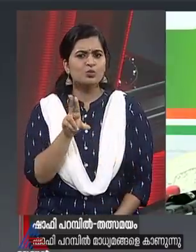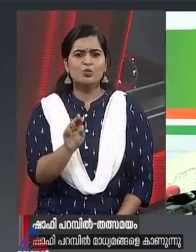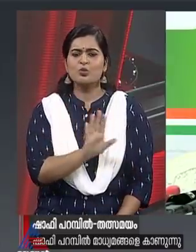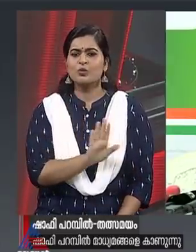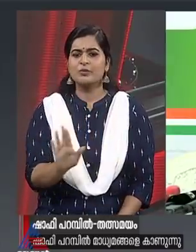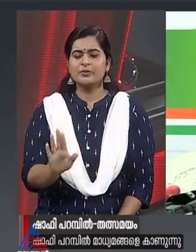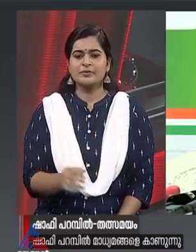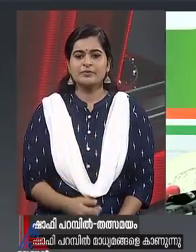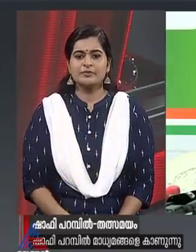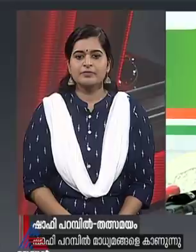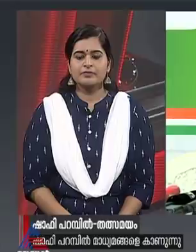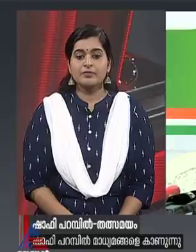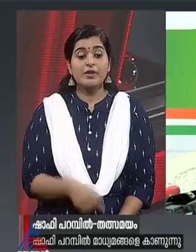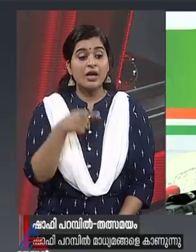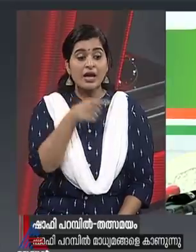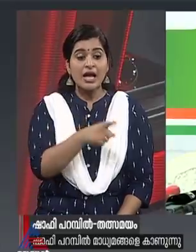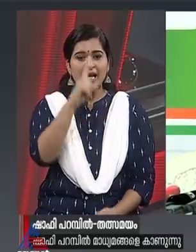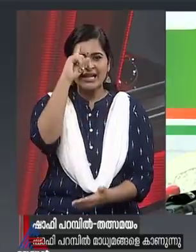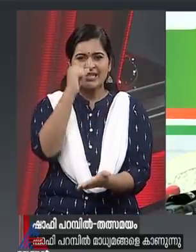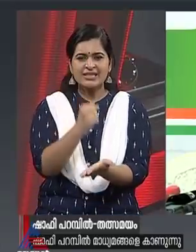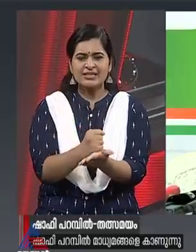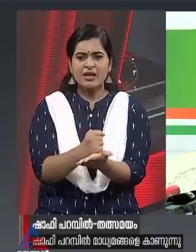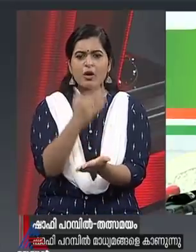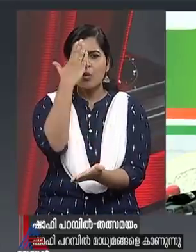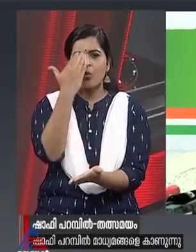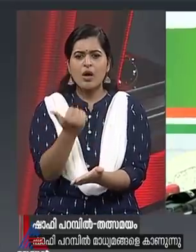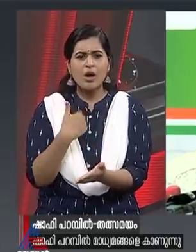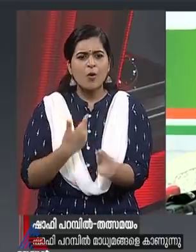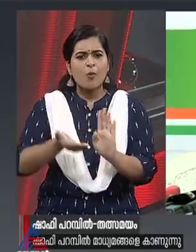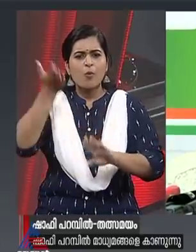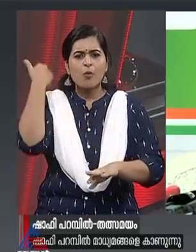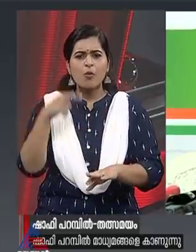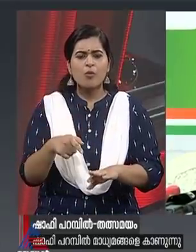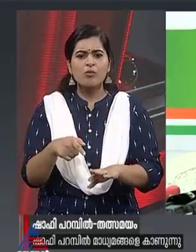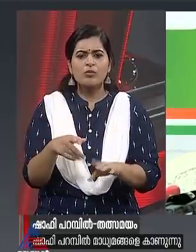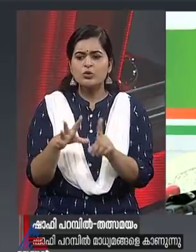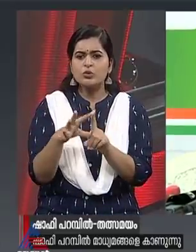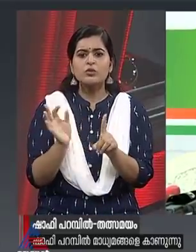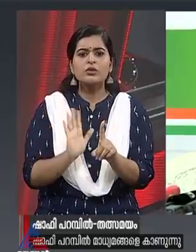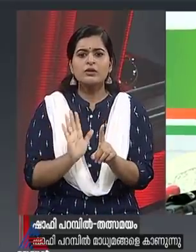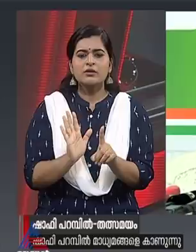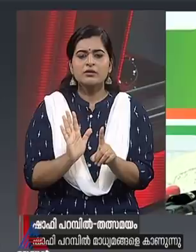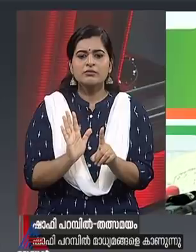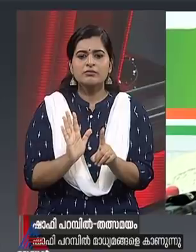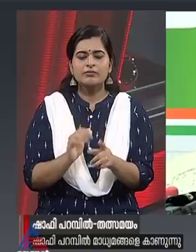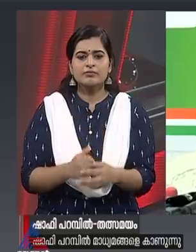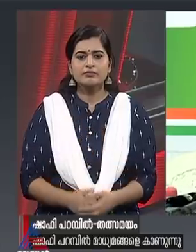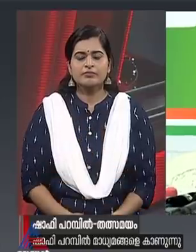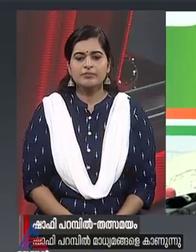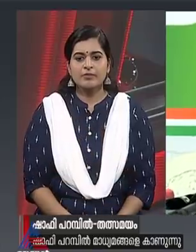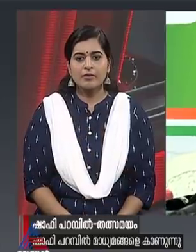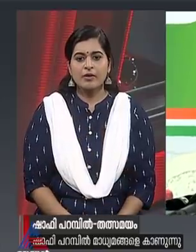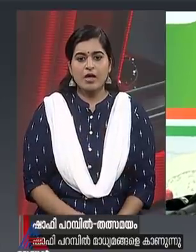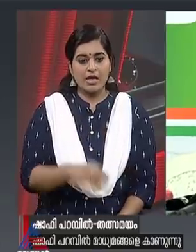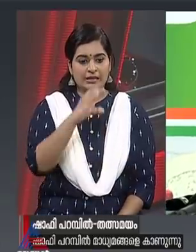ഈ തീരുമാനം എന്തേ പെരുമാറ്റച്ചട്ടം വരുന്നതിന് മുമ്പ് ഗവൺമെന്റിന് പരിപൂർണ അധികാരം ഉള്ള സമയത്തെടുക്കാൻ മന്ത്രിമാരും